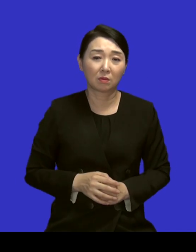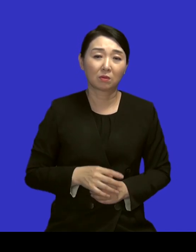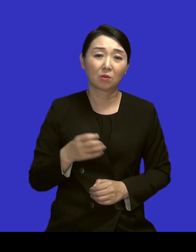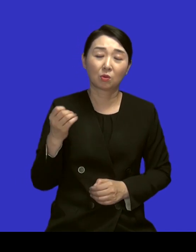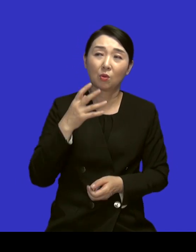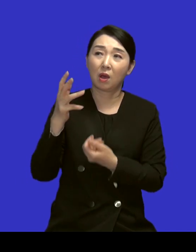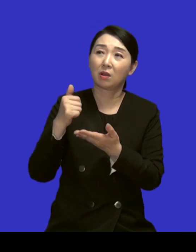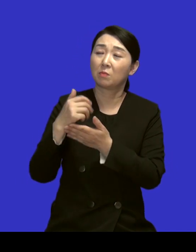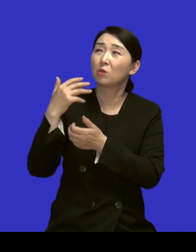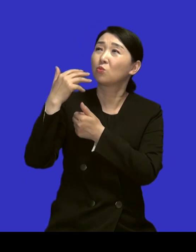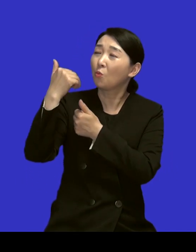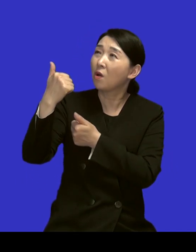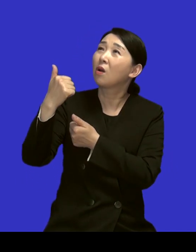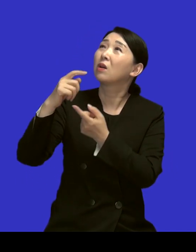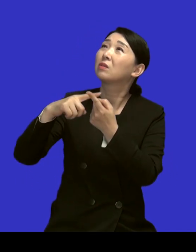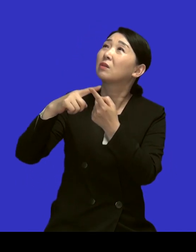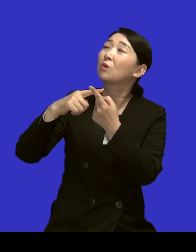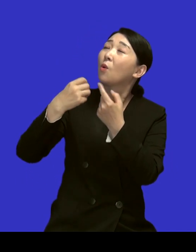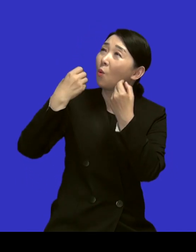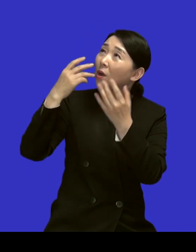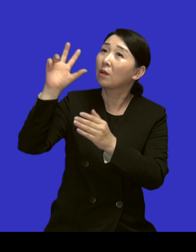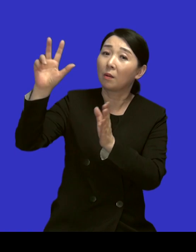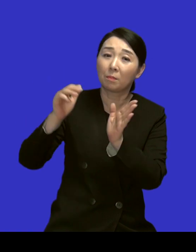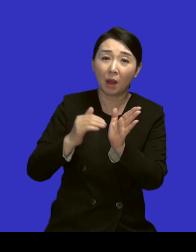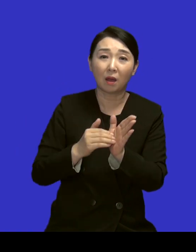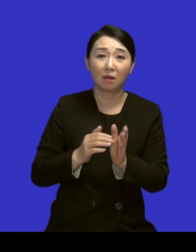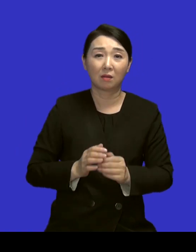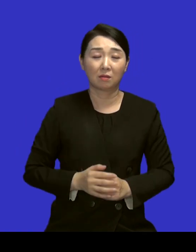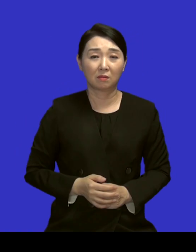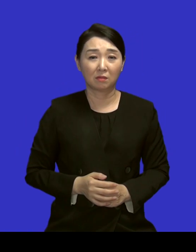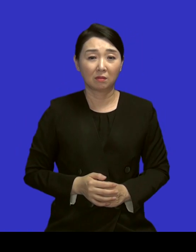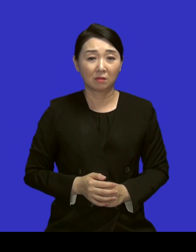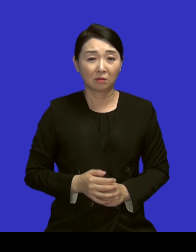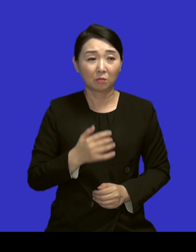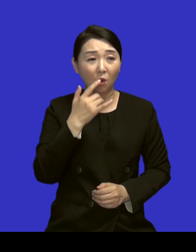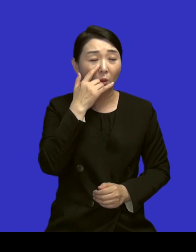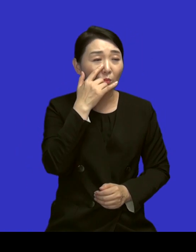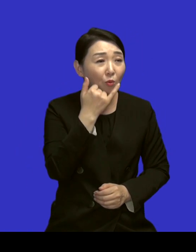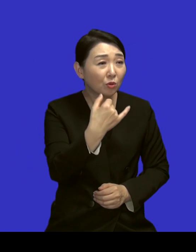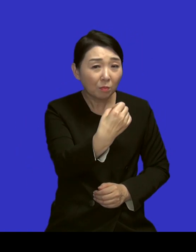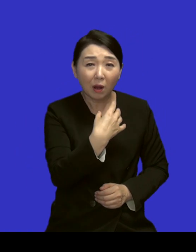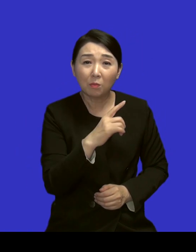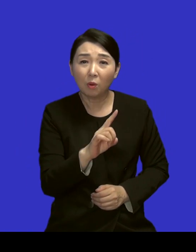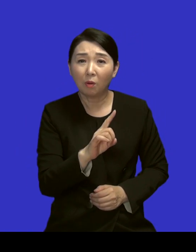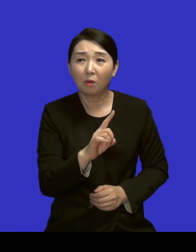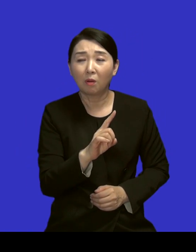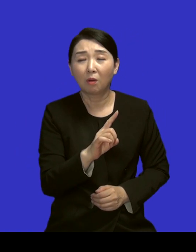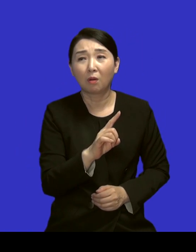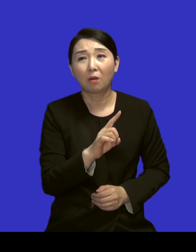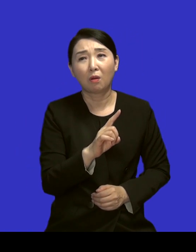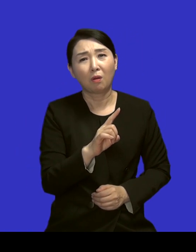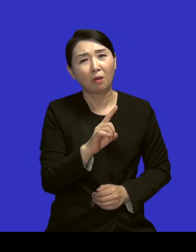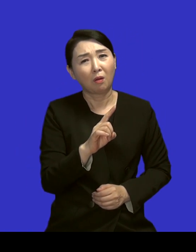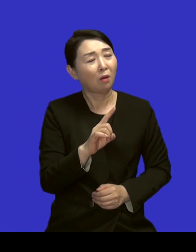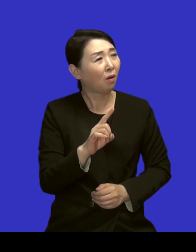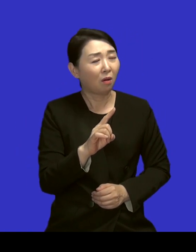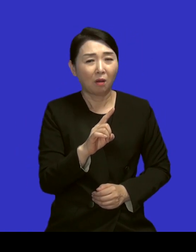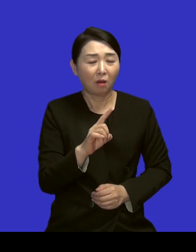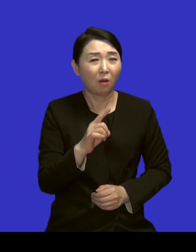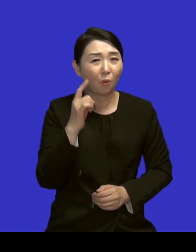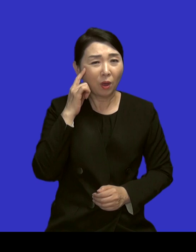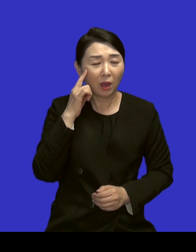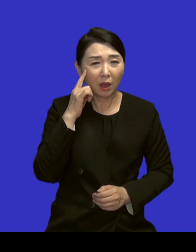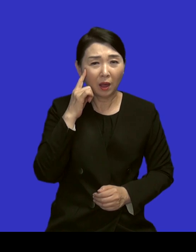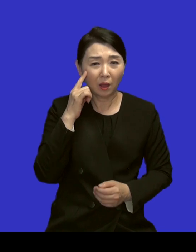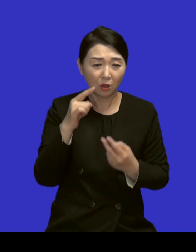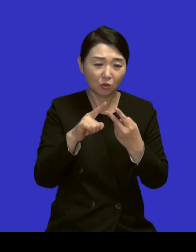하나님께 소명을 외친 거 아니에요. 아니 부모님 반응은 어땠어요? 부모님. 난리가 났었죠. 그렇겠죠. 입학식 날 이 촌놈